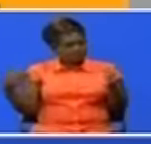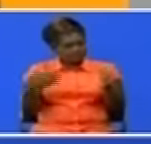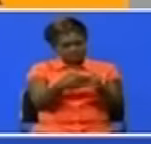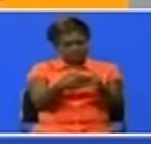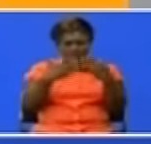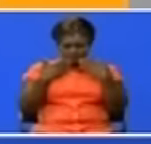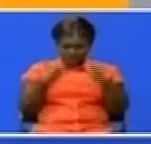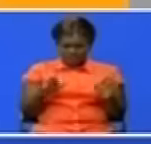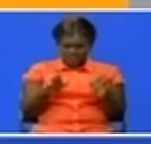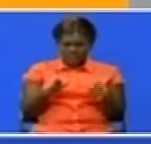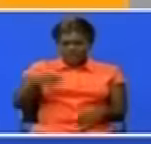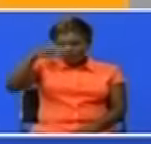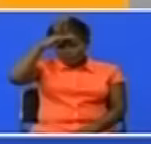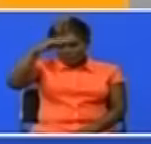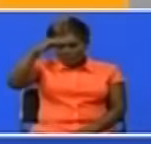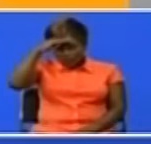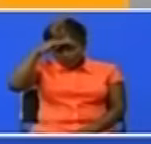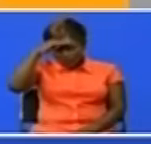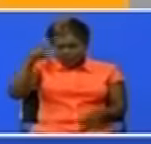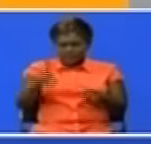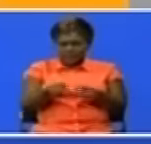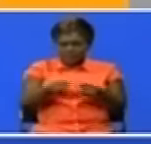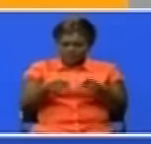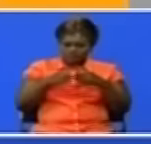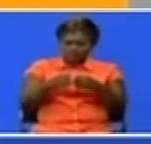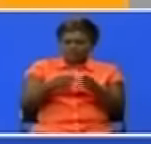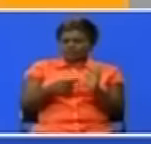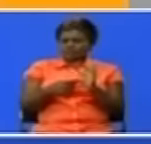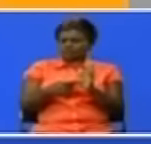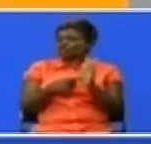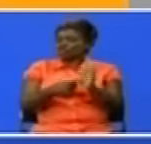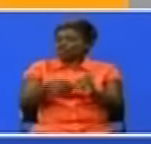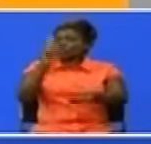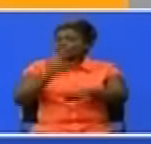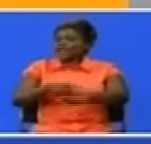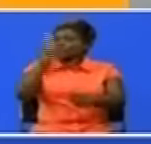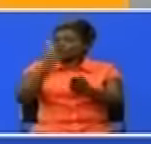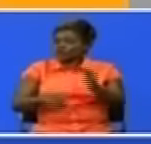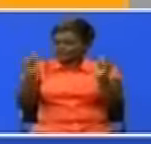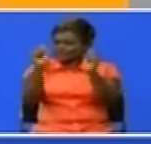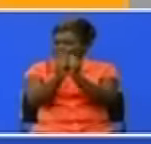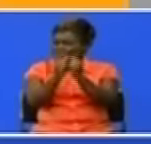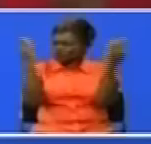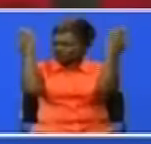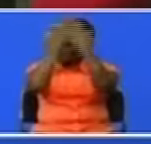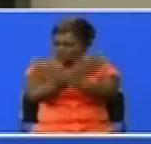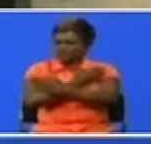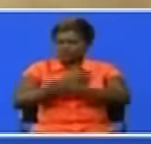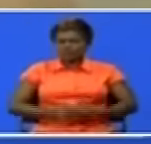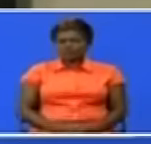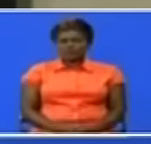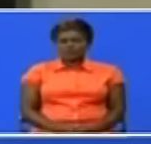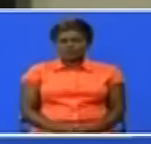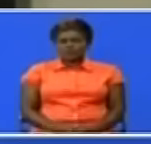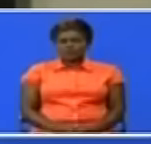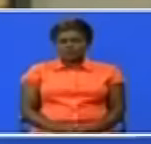marufuku. Matangazo ya pombe na mipira ya kondomu ni sharti yaonyeshwe kuanzia saa 4 usiku hadi saa 11 alfajiri. Kitu kama